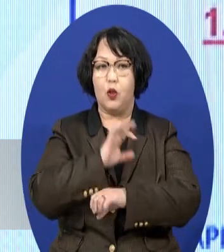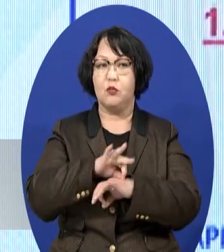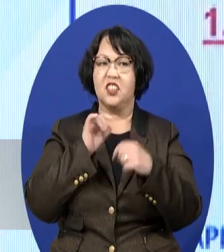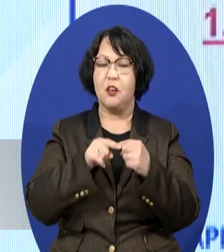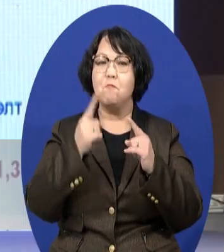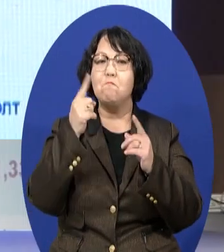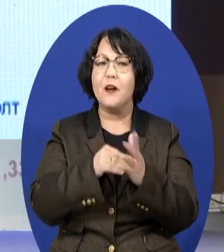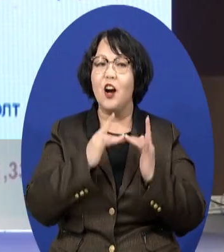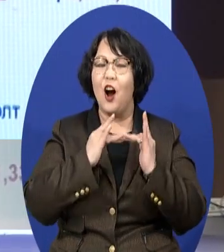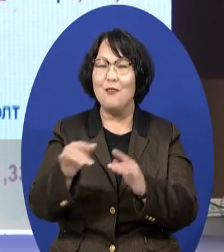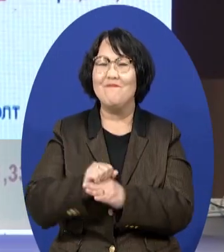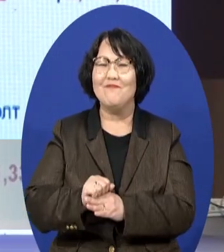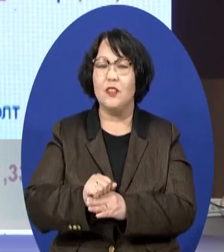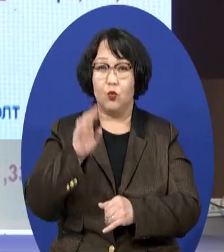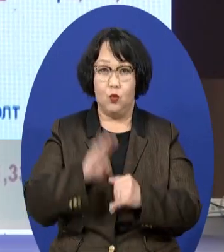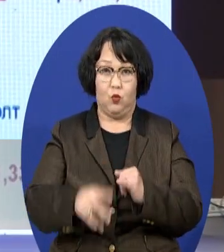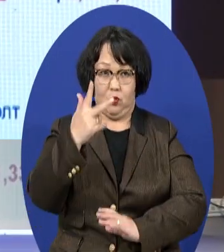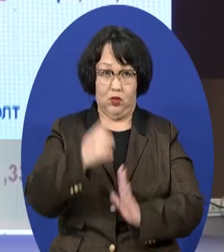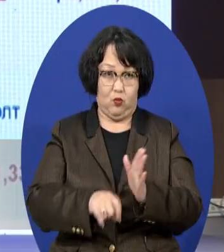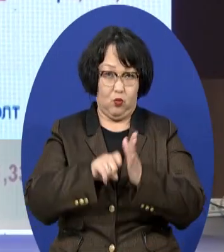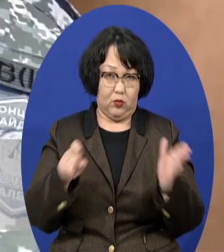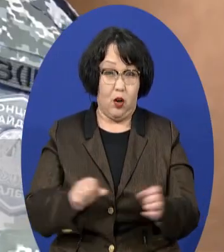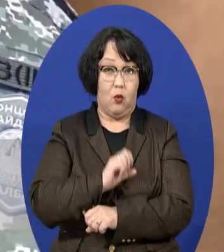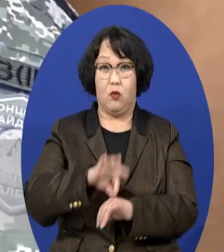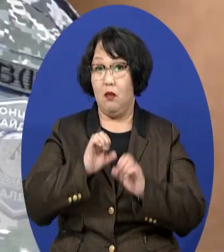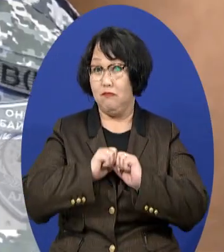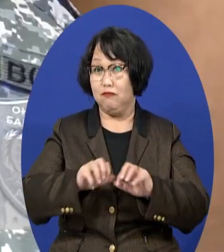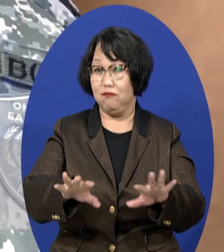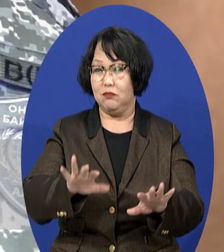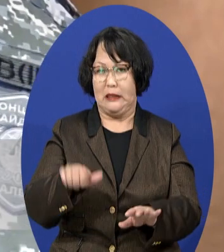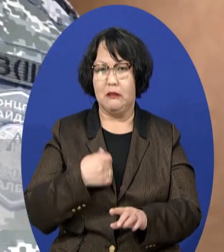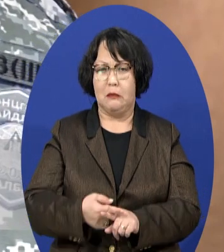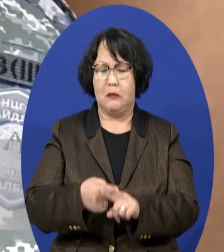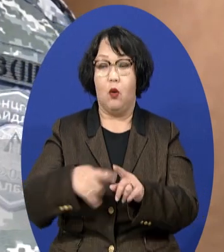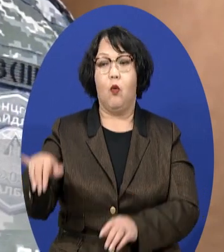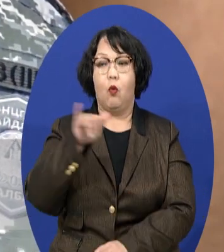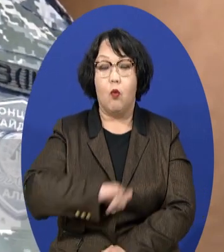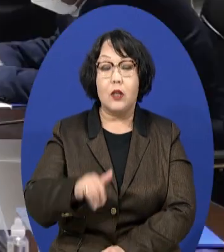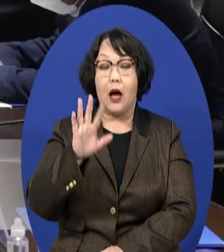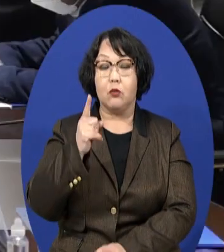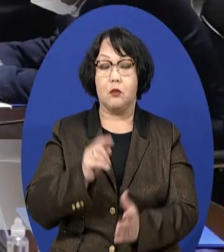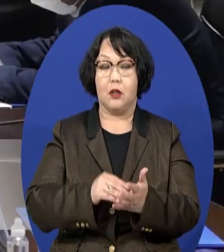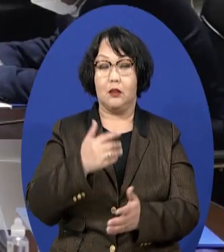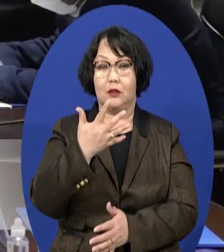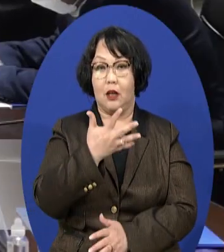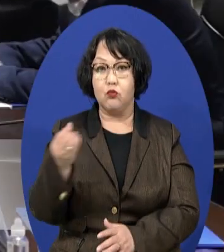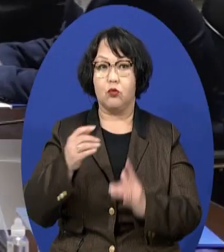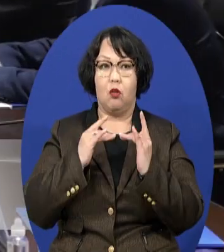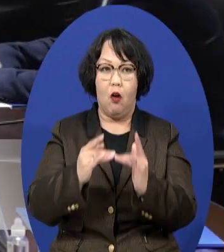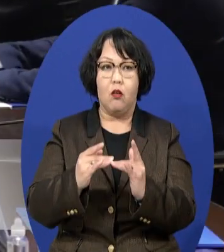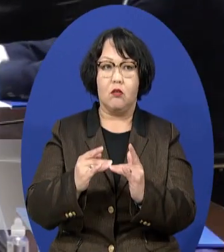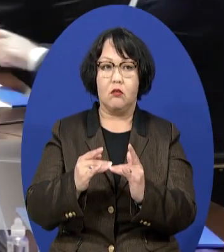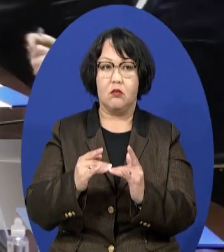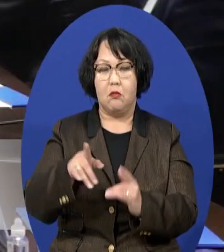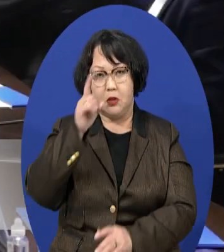юм. Харин тэгвэл сүүлийн 3 сарын турш халдварын тоо орчимтой нэмэгдсээр өнөөдөр улсын хэмжээнд 11,500 гаруй оронд өвчтөн